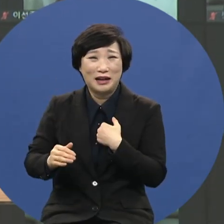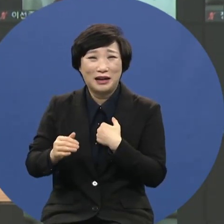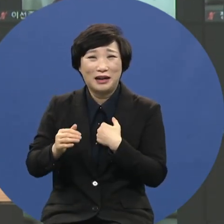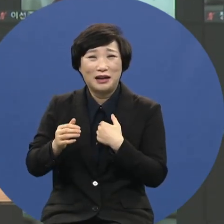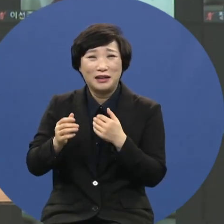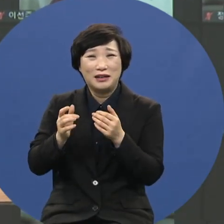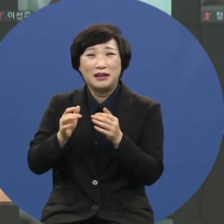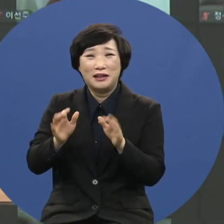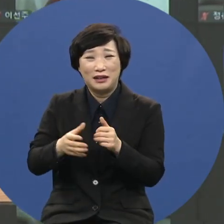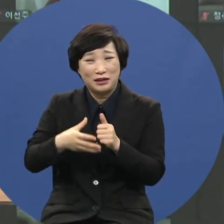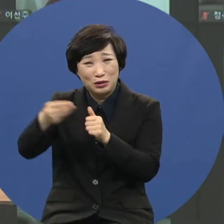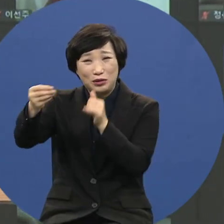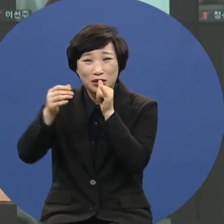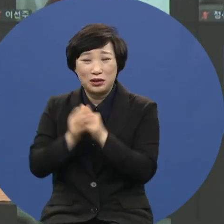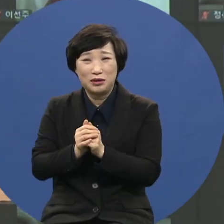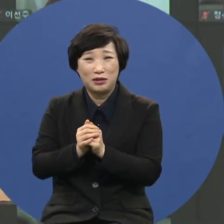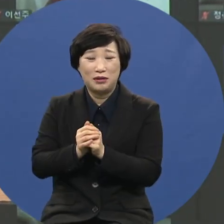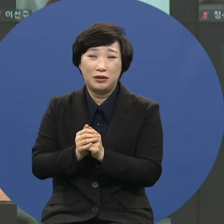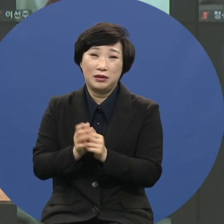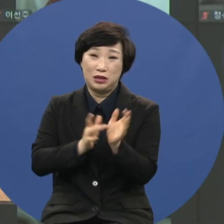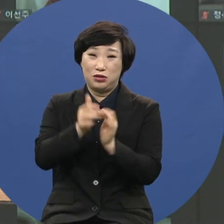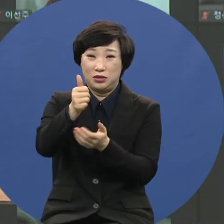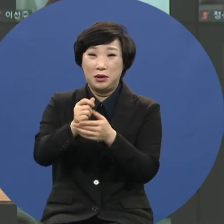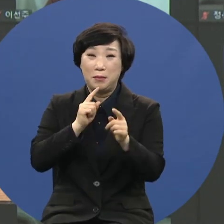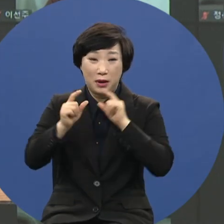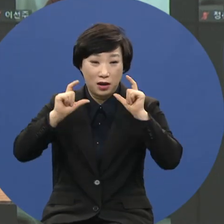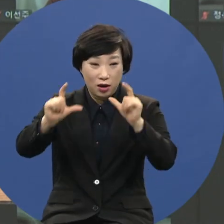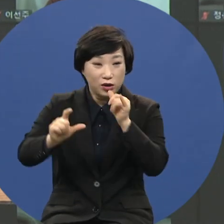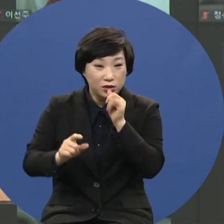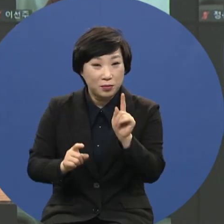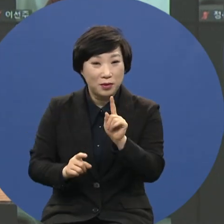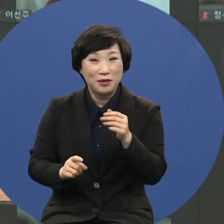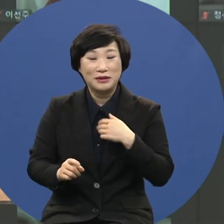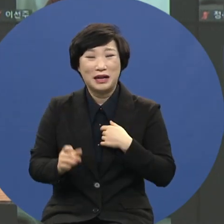예수께서 이르시되 내가